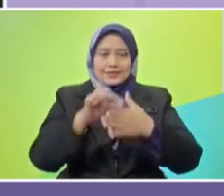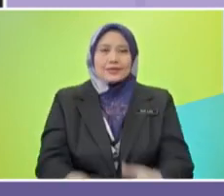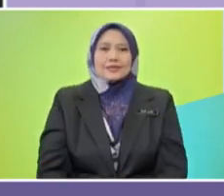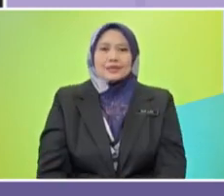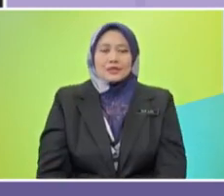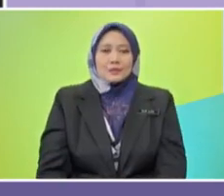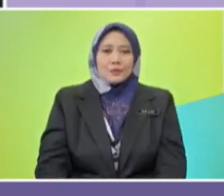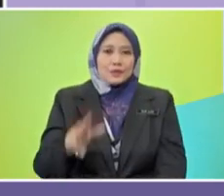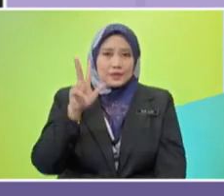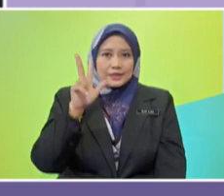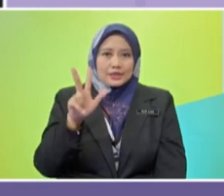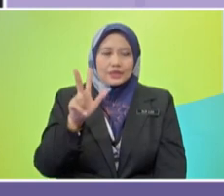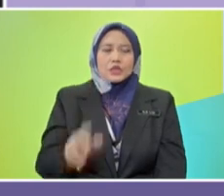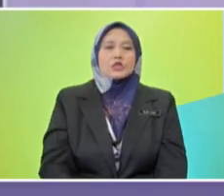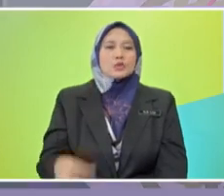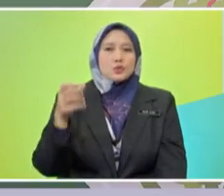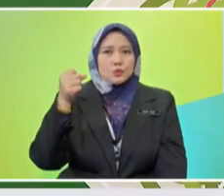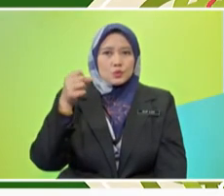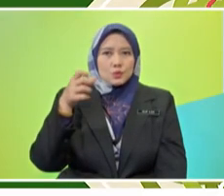Ia apa? Susu. Okey.